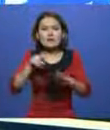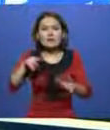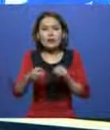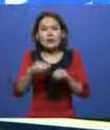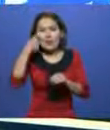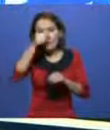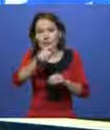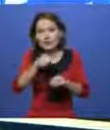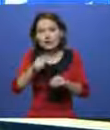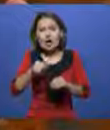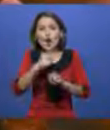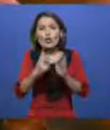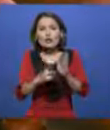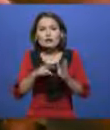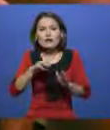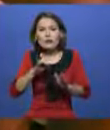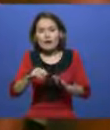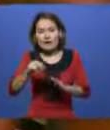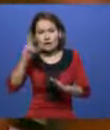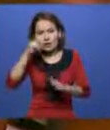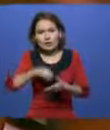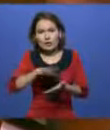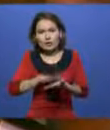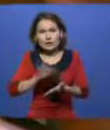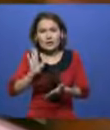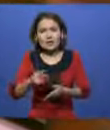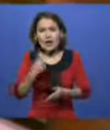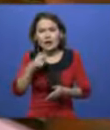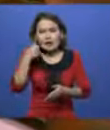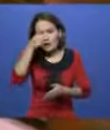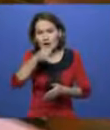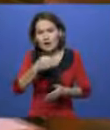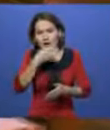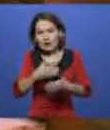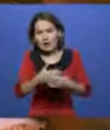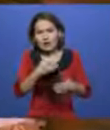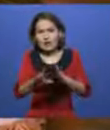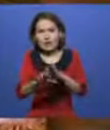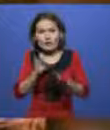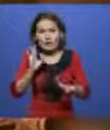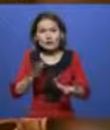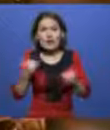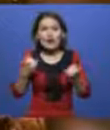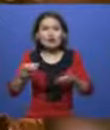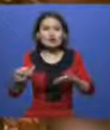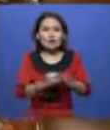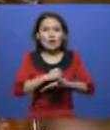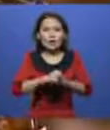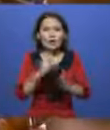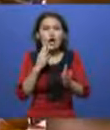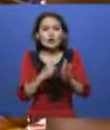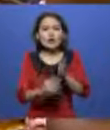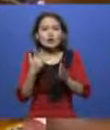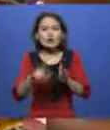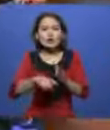наурызына белгіленген. Бұл саяси шара негізгі мерзімінен 2 жылға ерте өткелі тұр. Кнесетті тарату туралы құжатты барлық 93 депутат